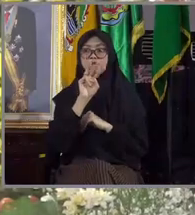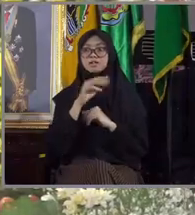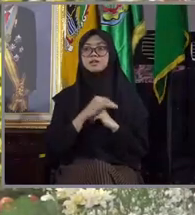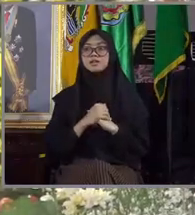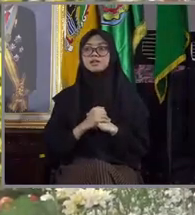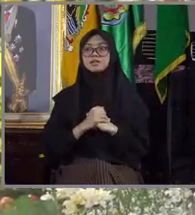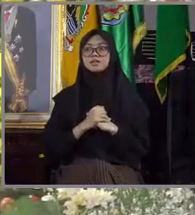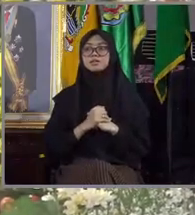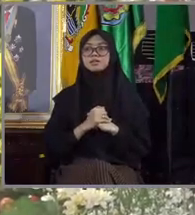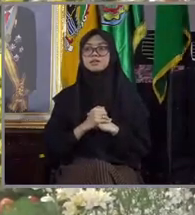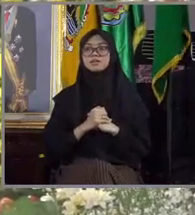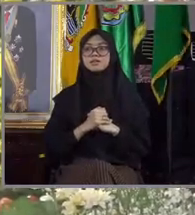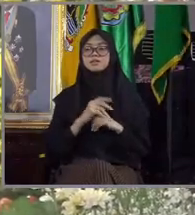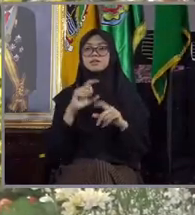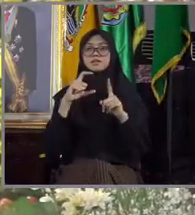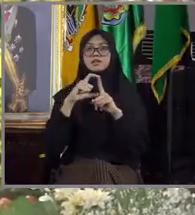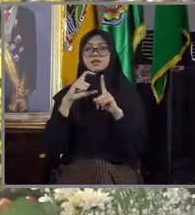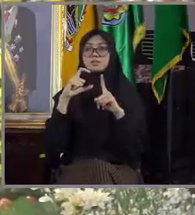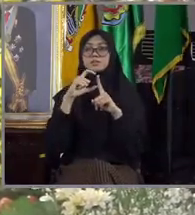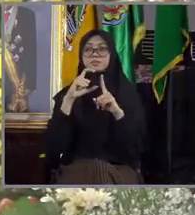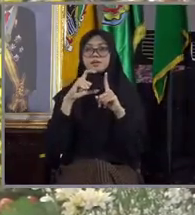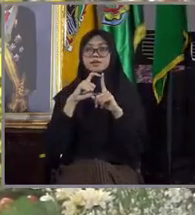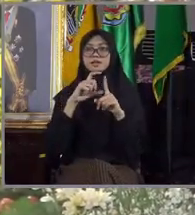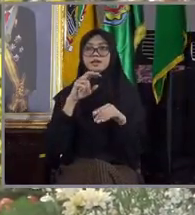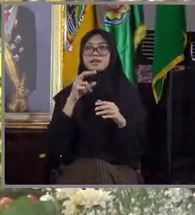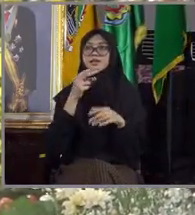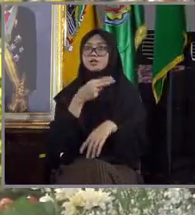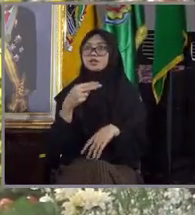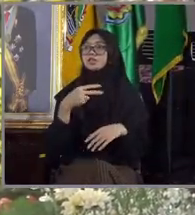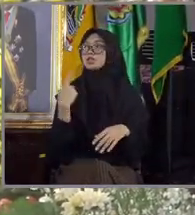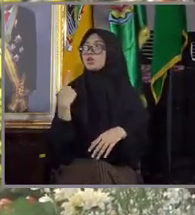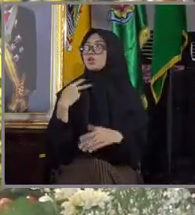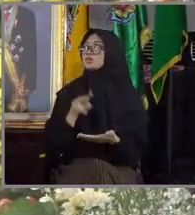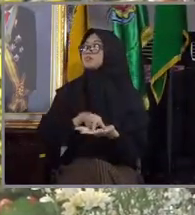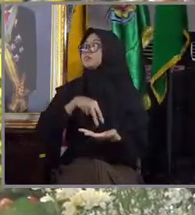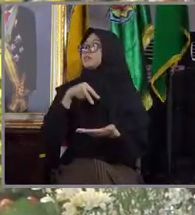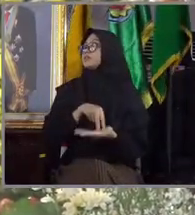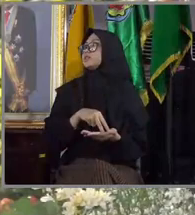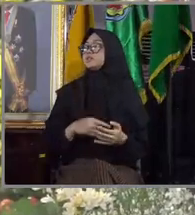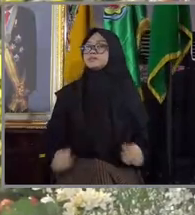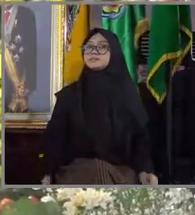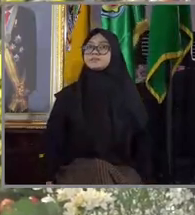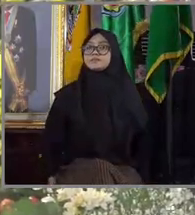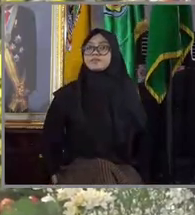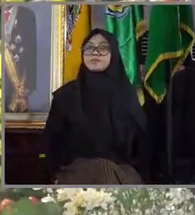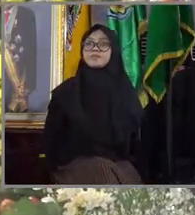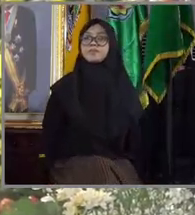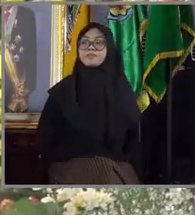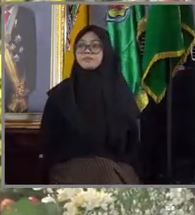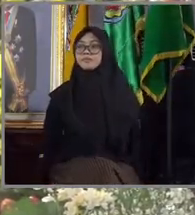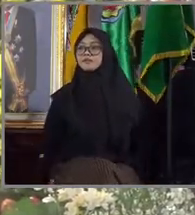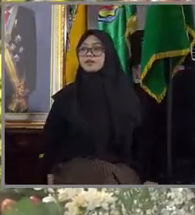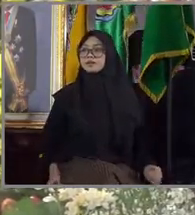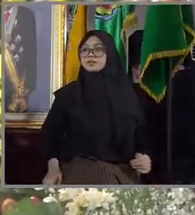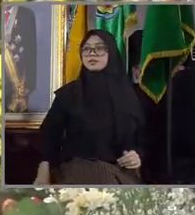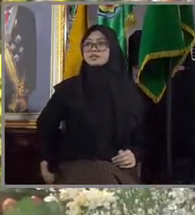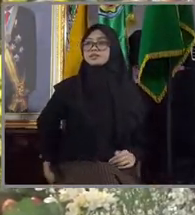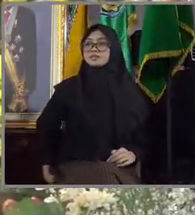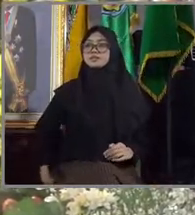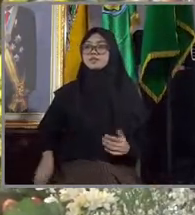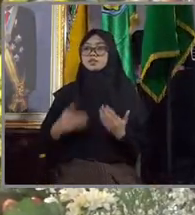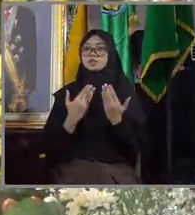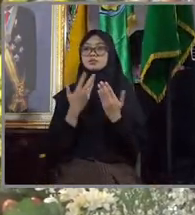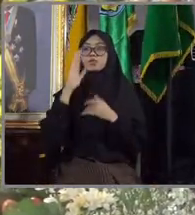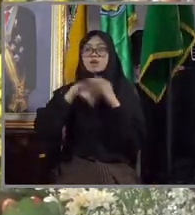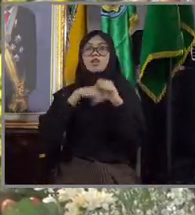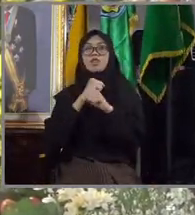ketiga dari anggota DPD RI, boleh berdiri Pak? Ya, ini investasi awal untuk terpilih lagi. Iya